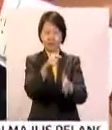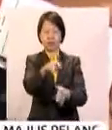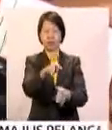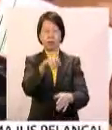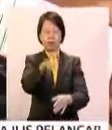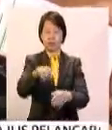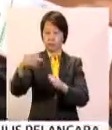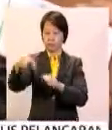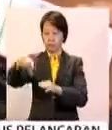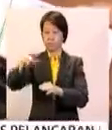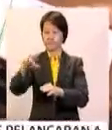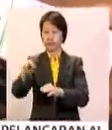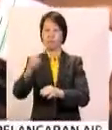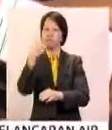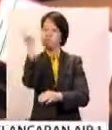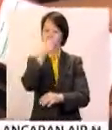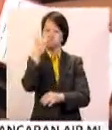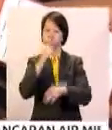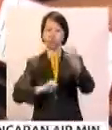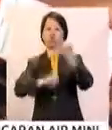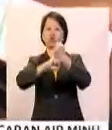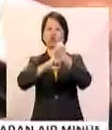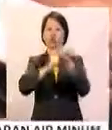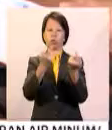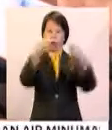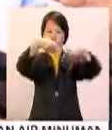menyokong Parti UMNO.